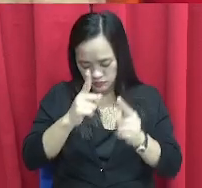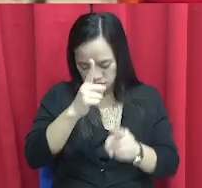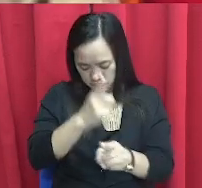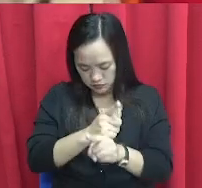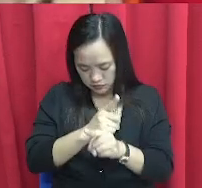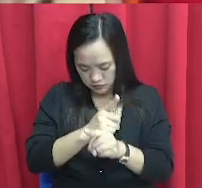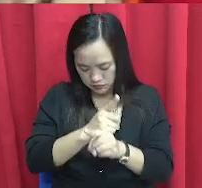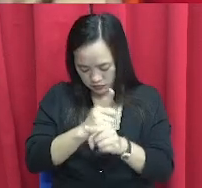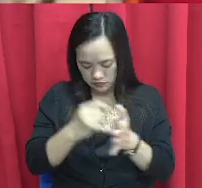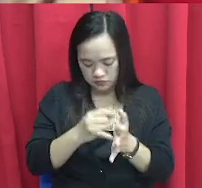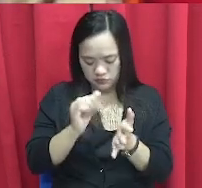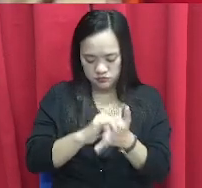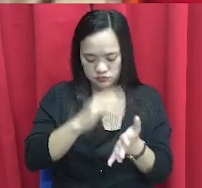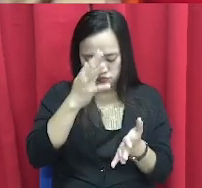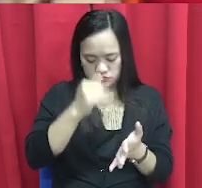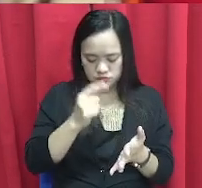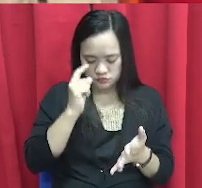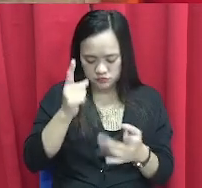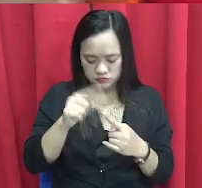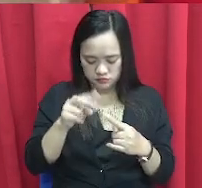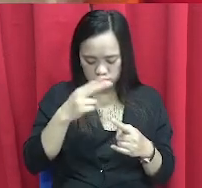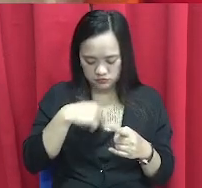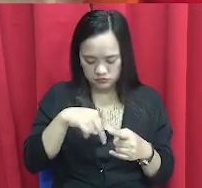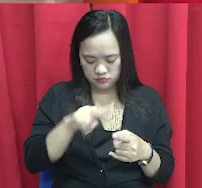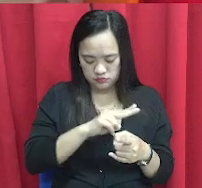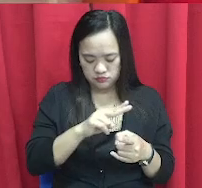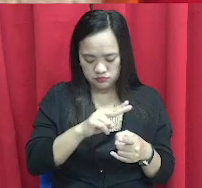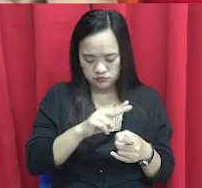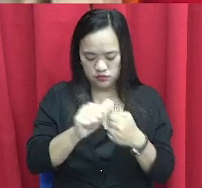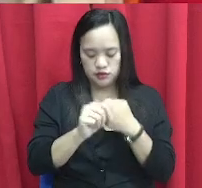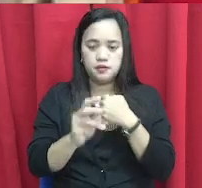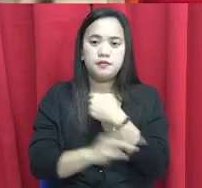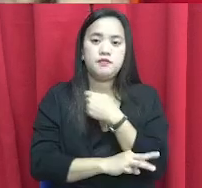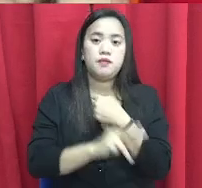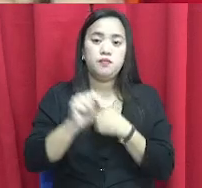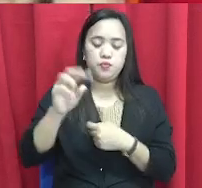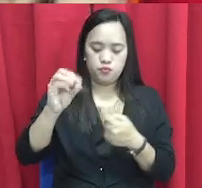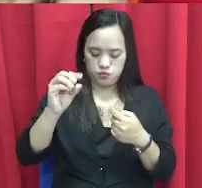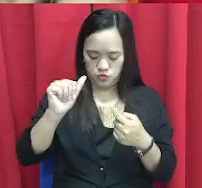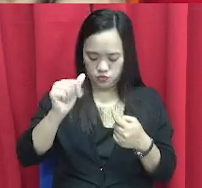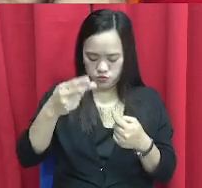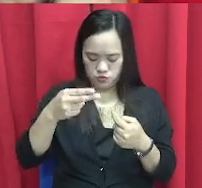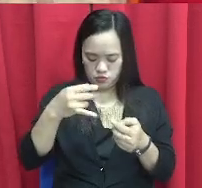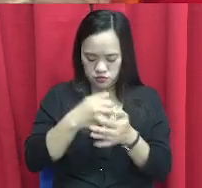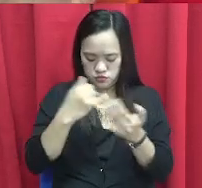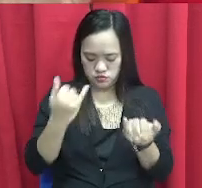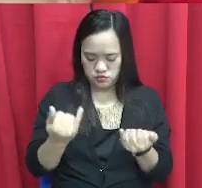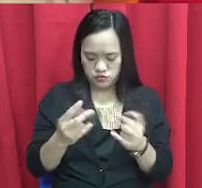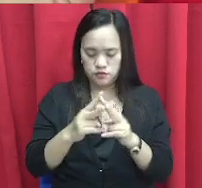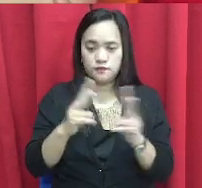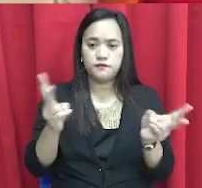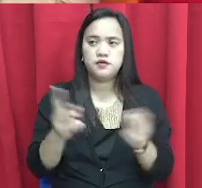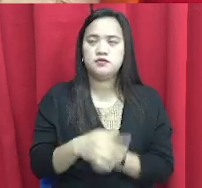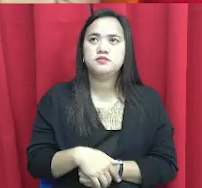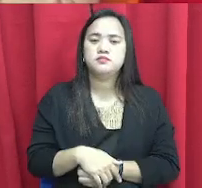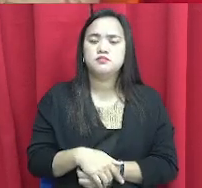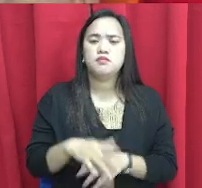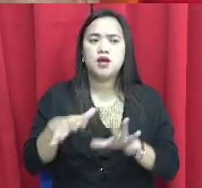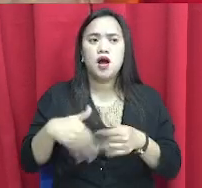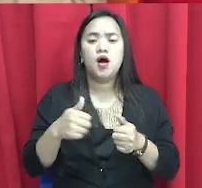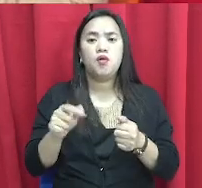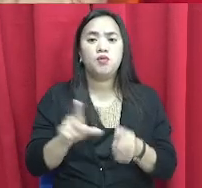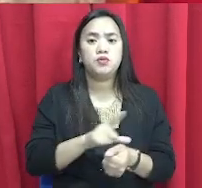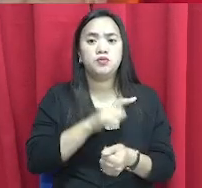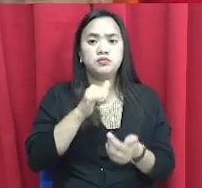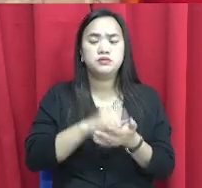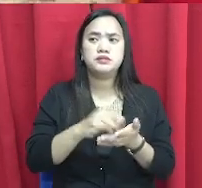nga kanina na sinabi po diyan ng biblya kay Abraham kay Noah napakahirap yun mga kapatid alam mo ilang taon na na